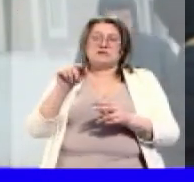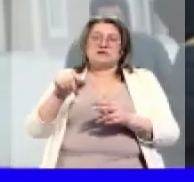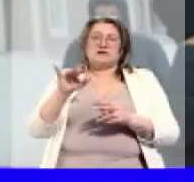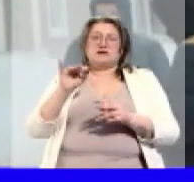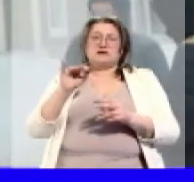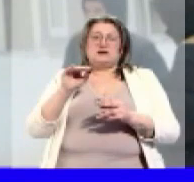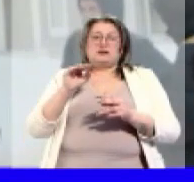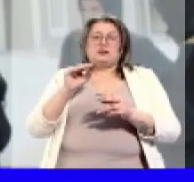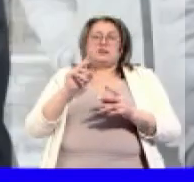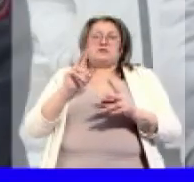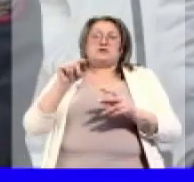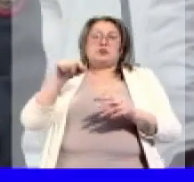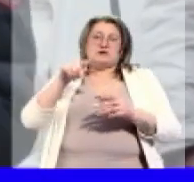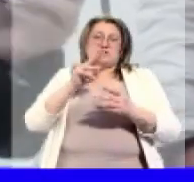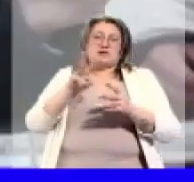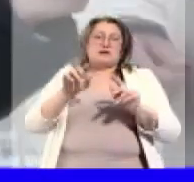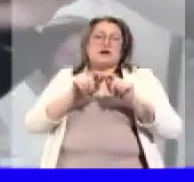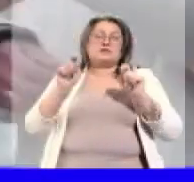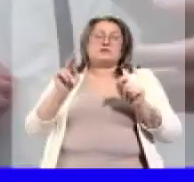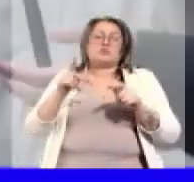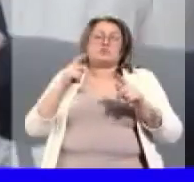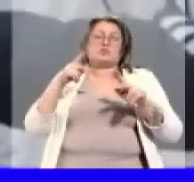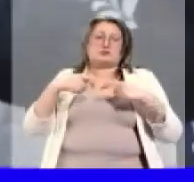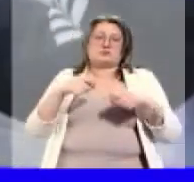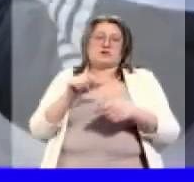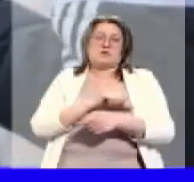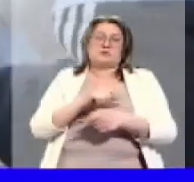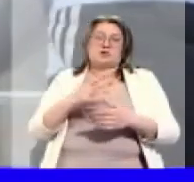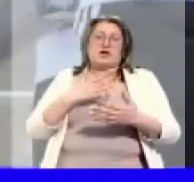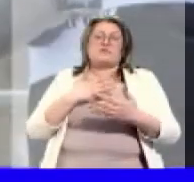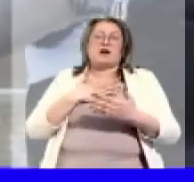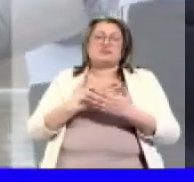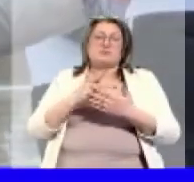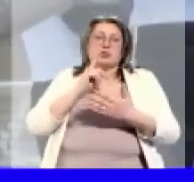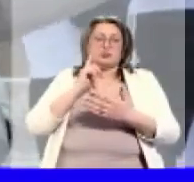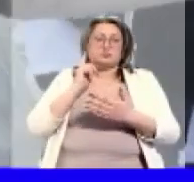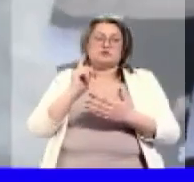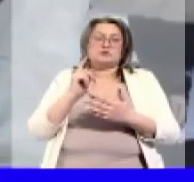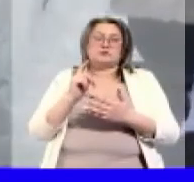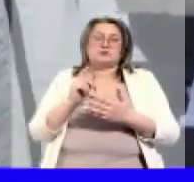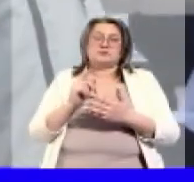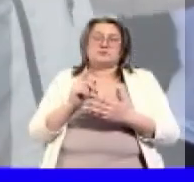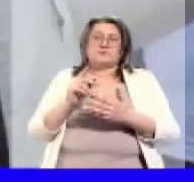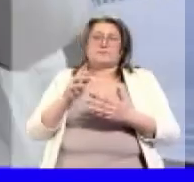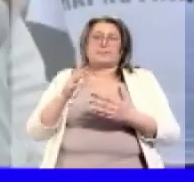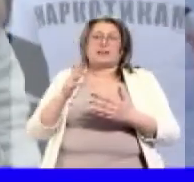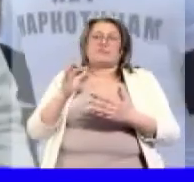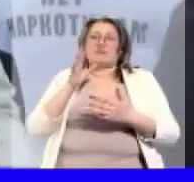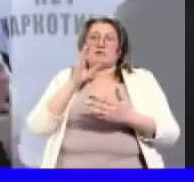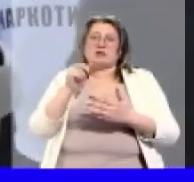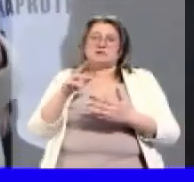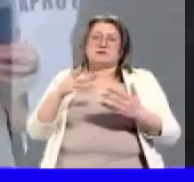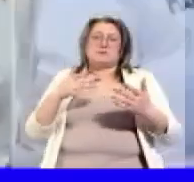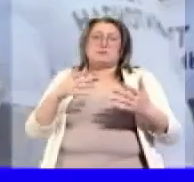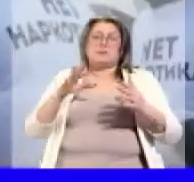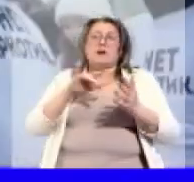да азаяды деген ойдамын. Акция барысында қаланы шарлап, осындай жазуларды іздеген белсенді жастарды Аманат партиясы жанындағы